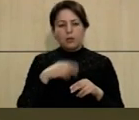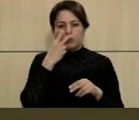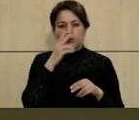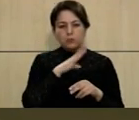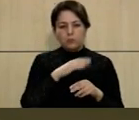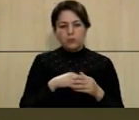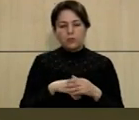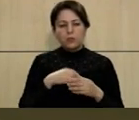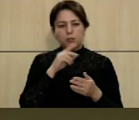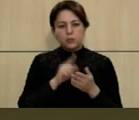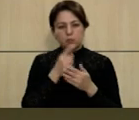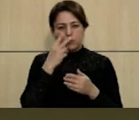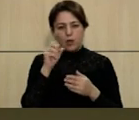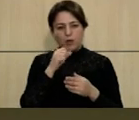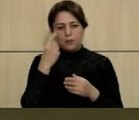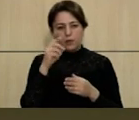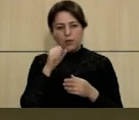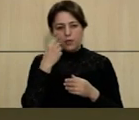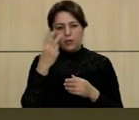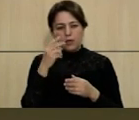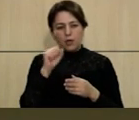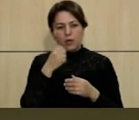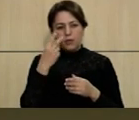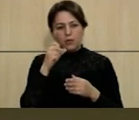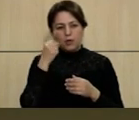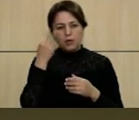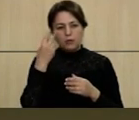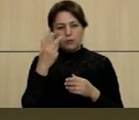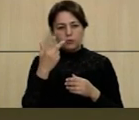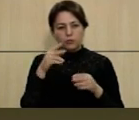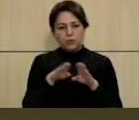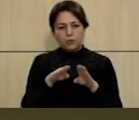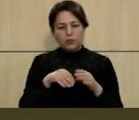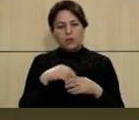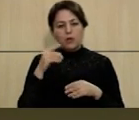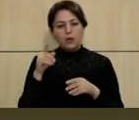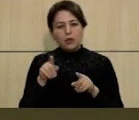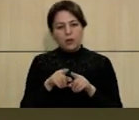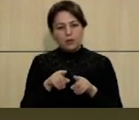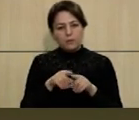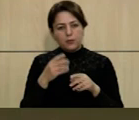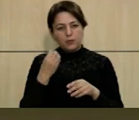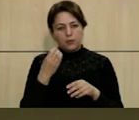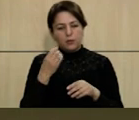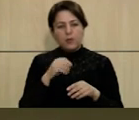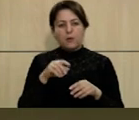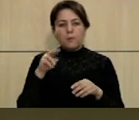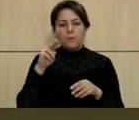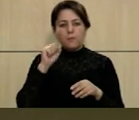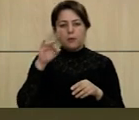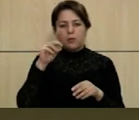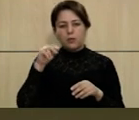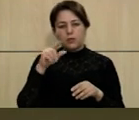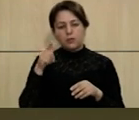Shartga ko'ra A1, A2, A2, A3lar teng hamda paralelogramning qarama-qarshi